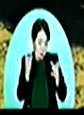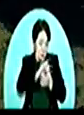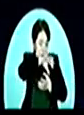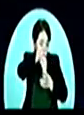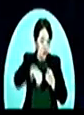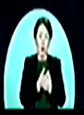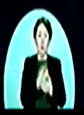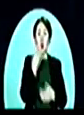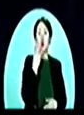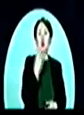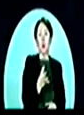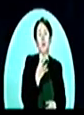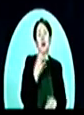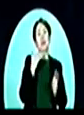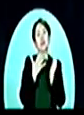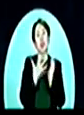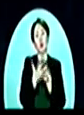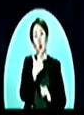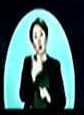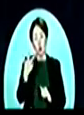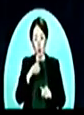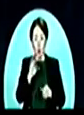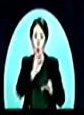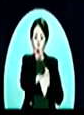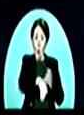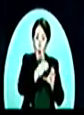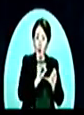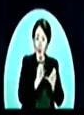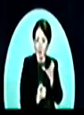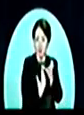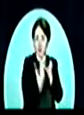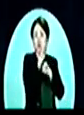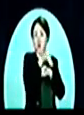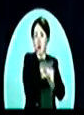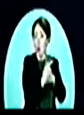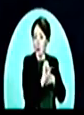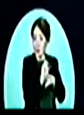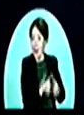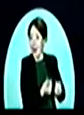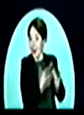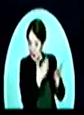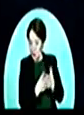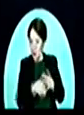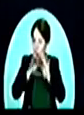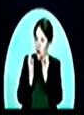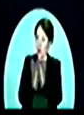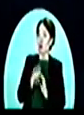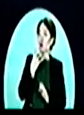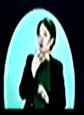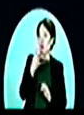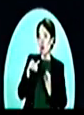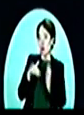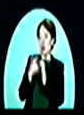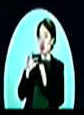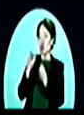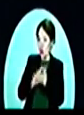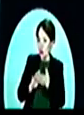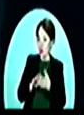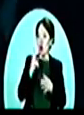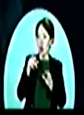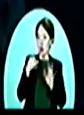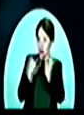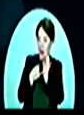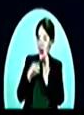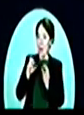санаачилгаар 4533 хутгийг шинээр барьж байгуулснаар 22.6 мянган малчин өрх, 12.6 сая мал